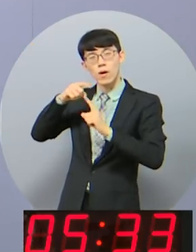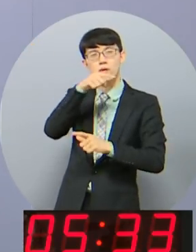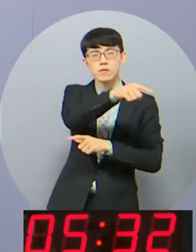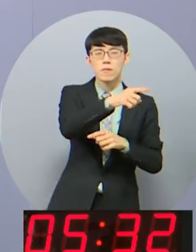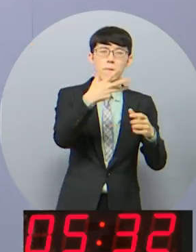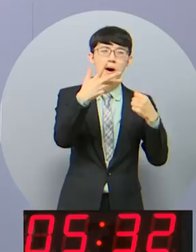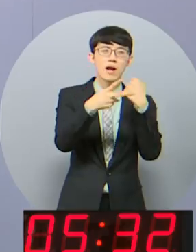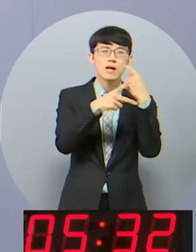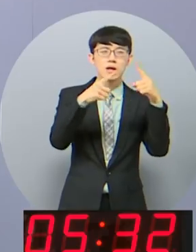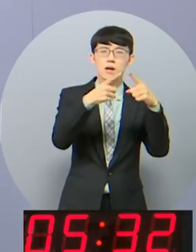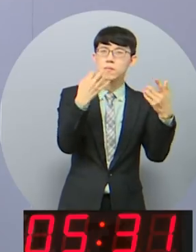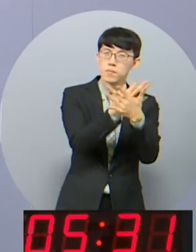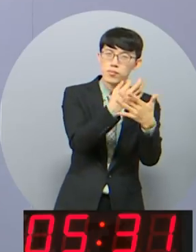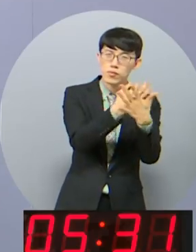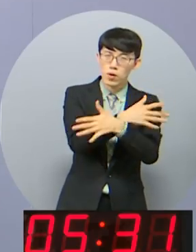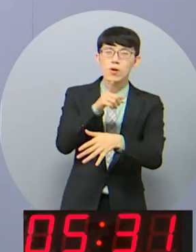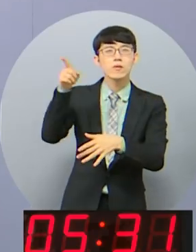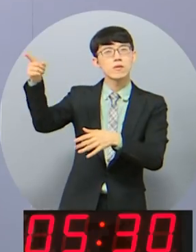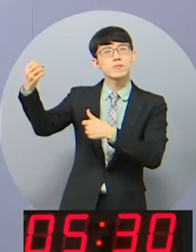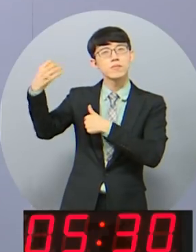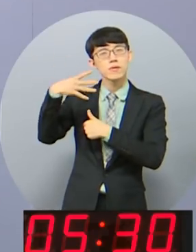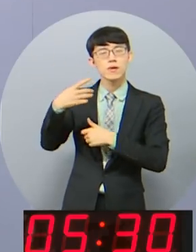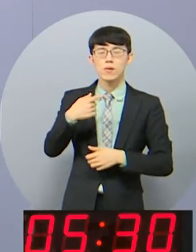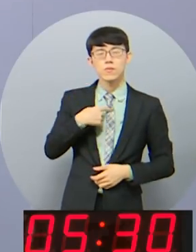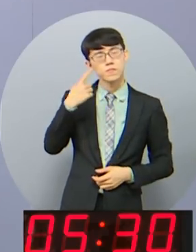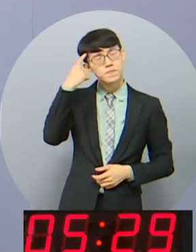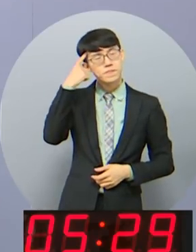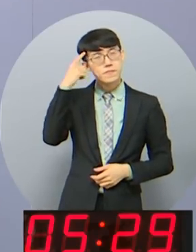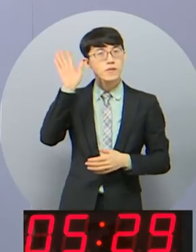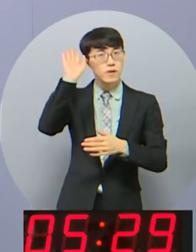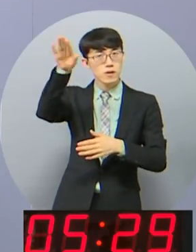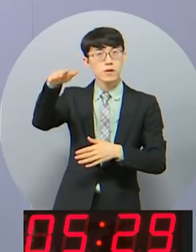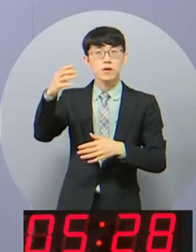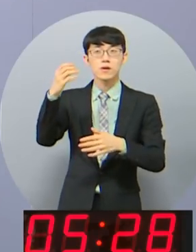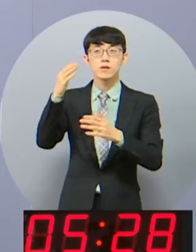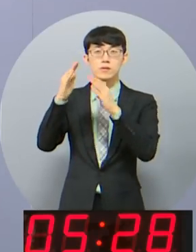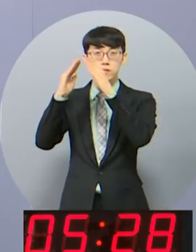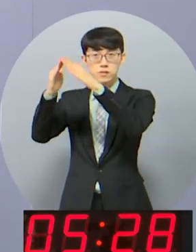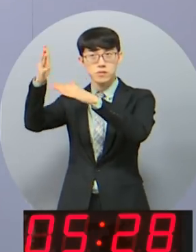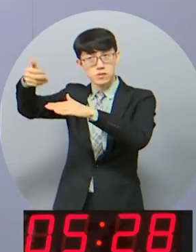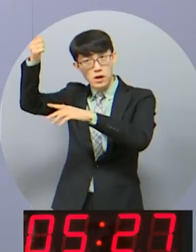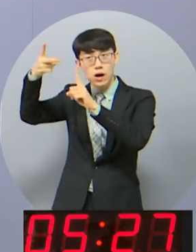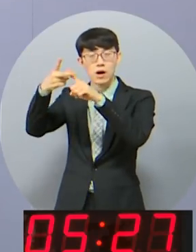这个理由来搪塞议员。渔恩认为未来市长跟局长